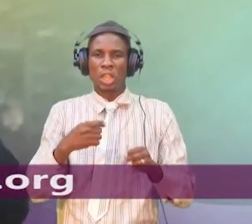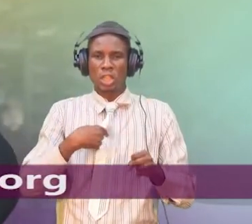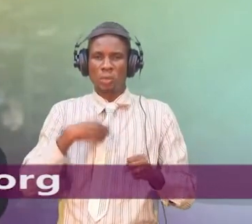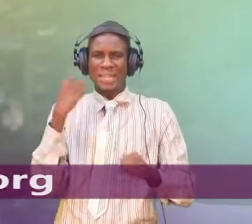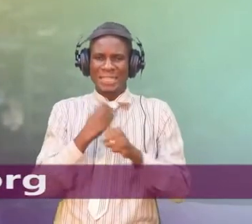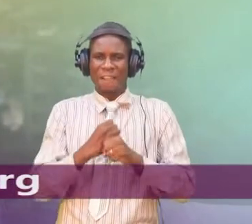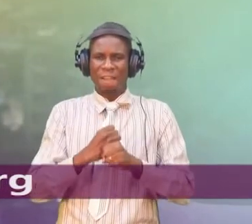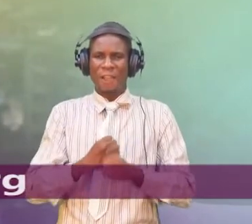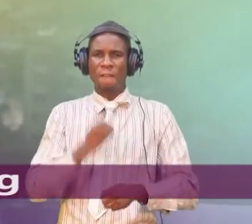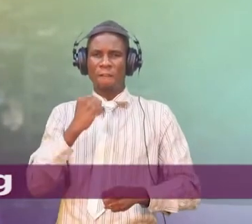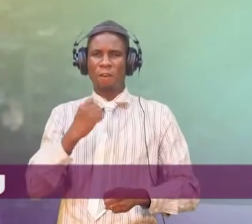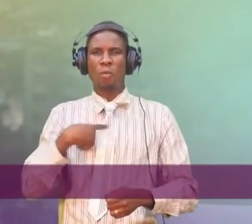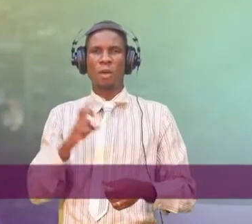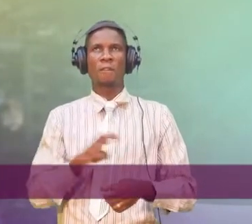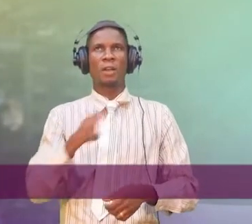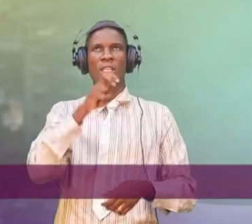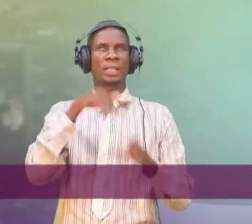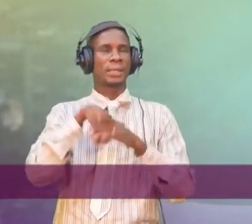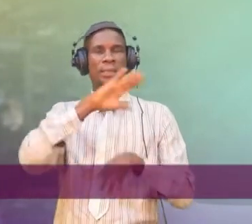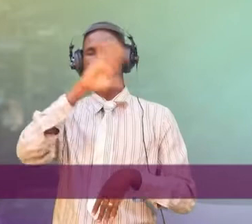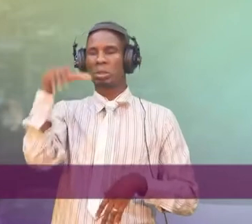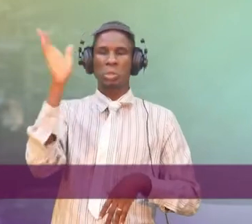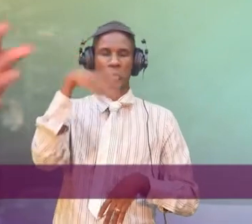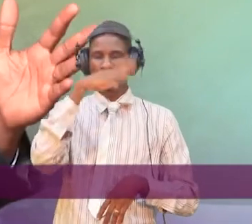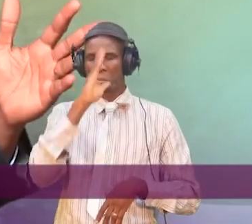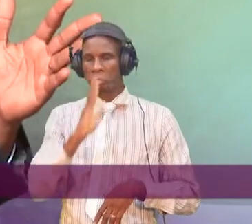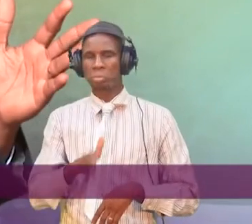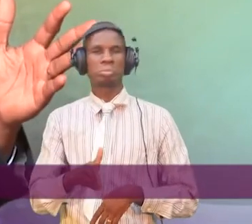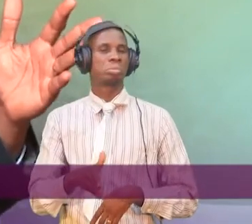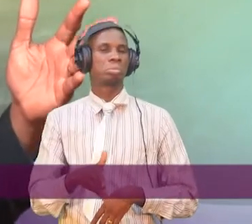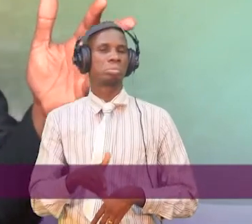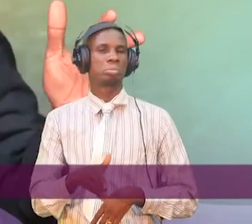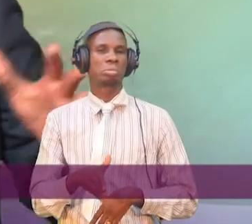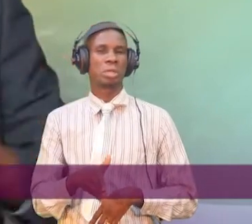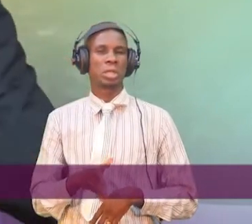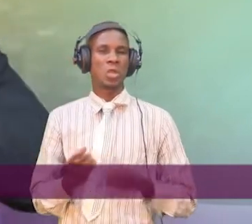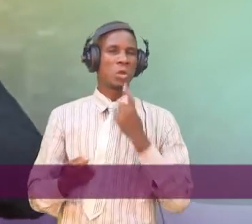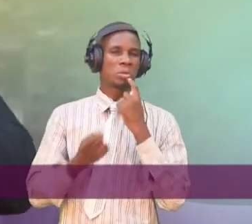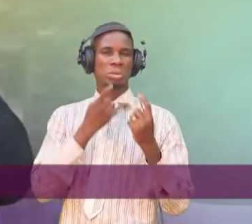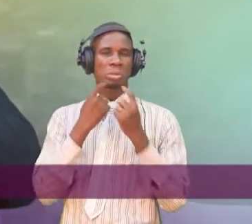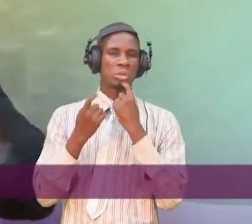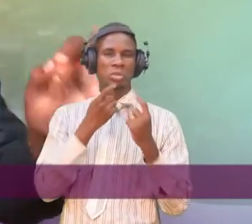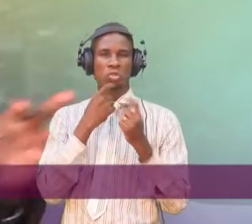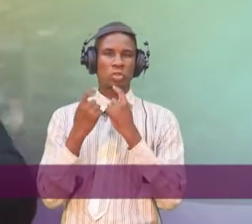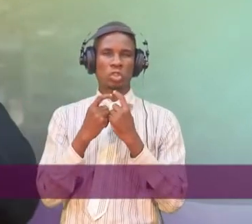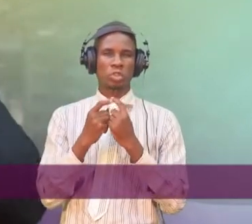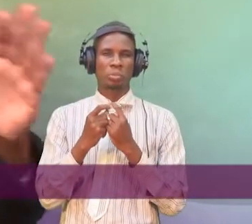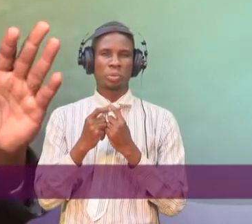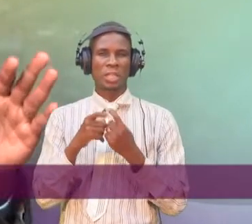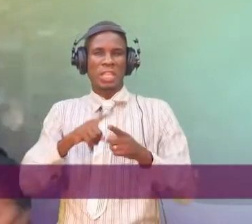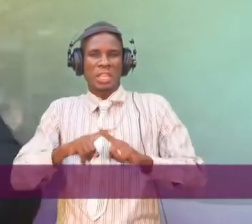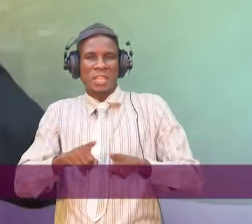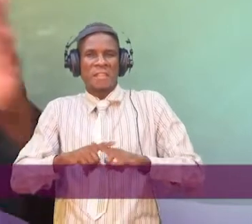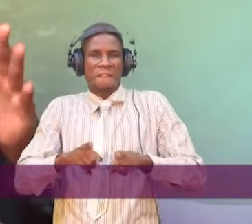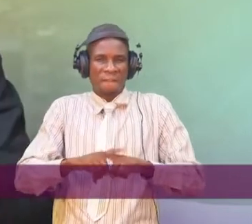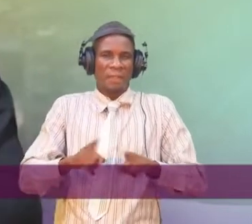que le bête n'a bokasi na yomoko koki koko manalola. Cela n'est. Nzokande yango ezali